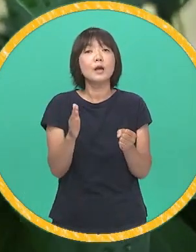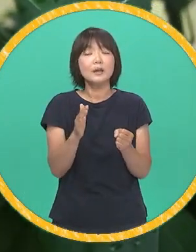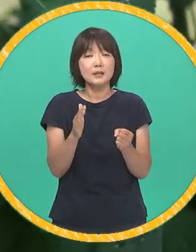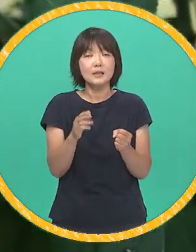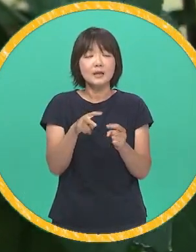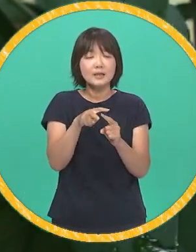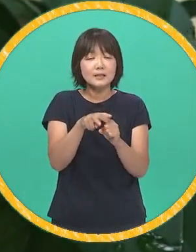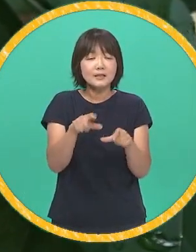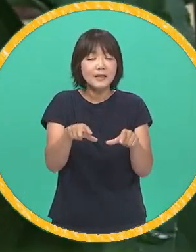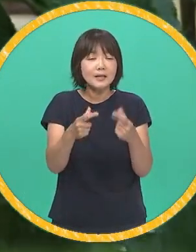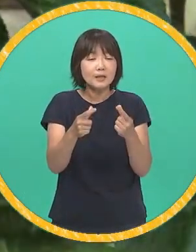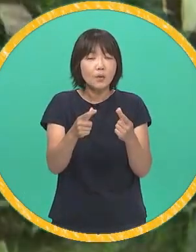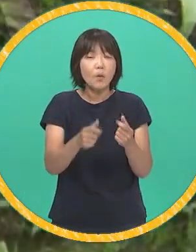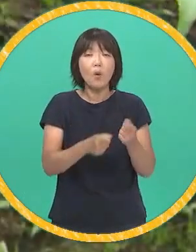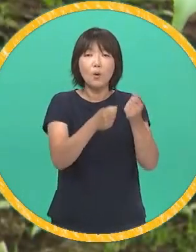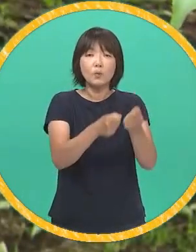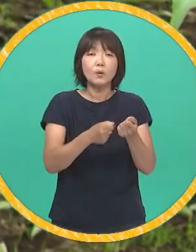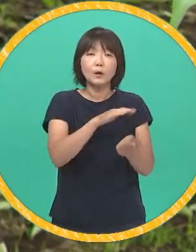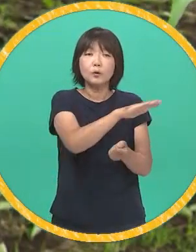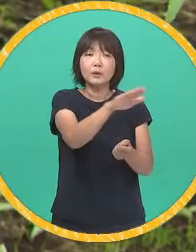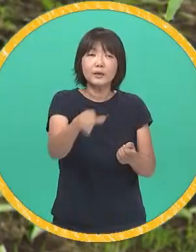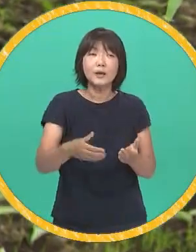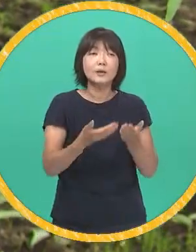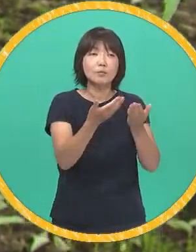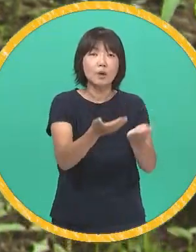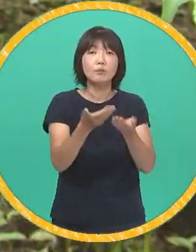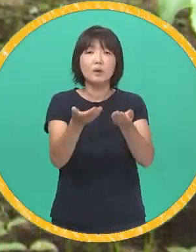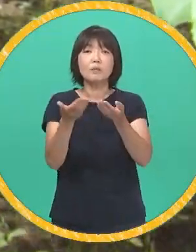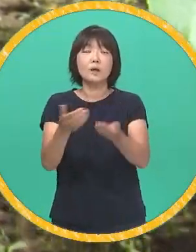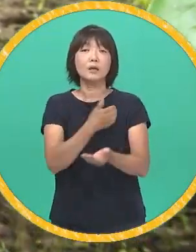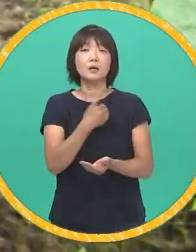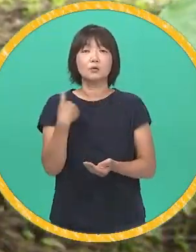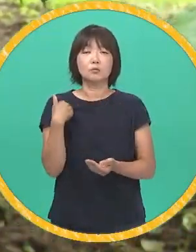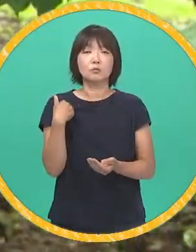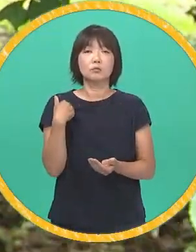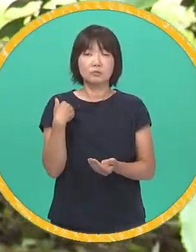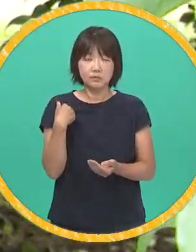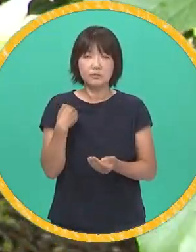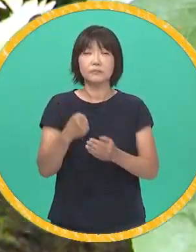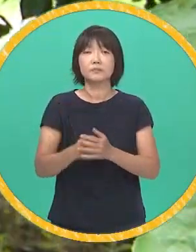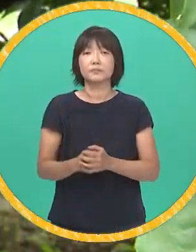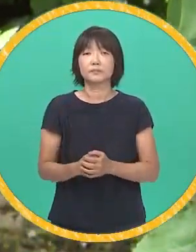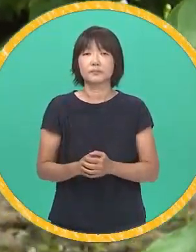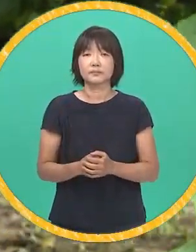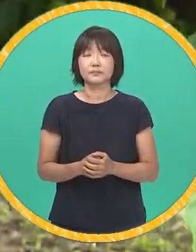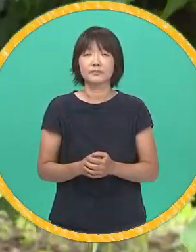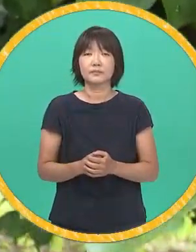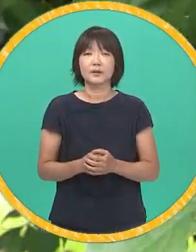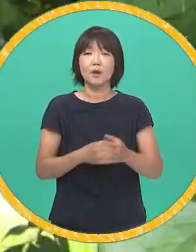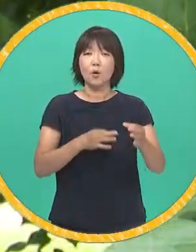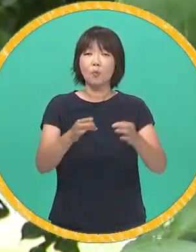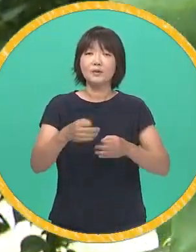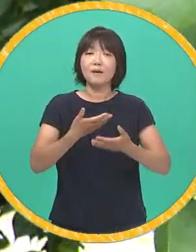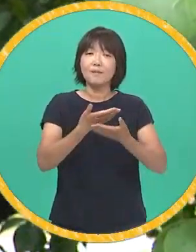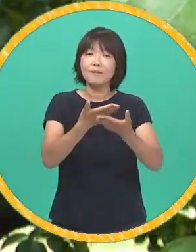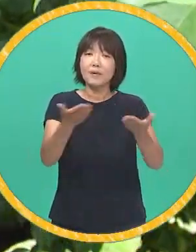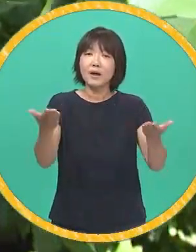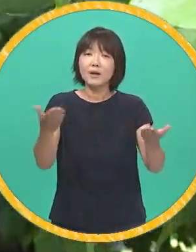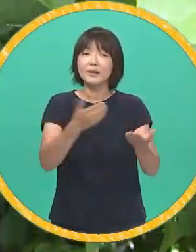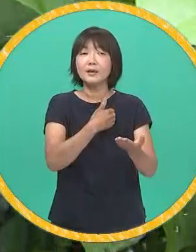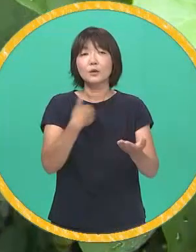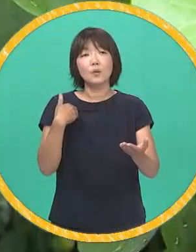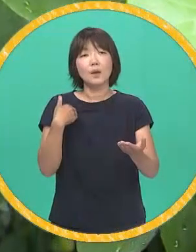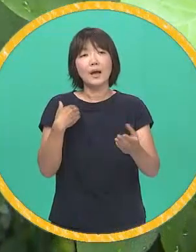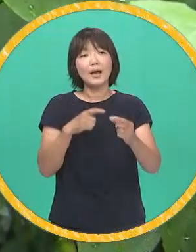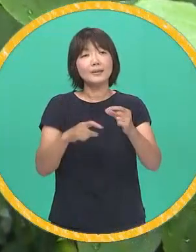苗木ををこのかさんのもとに届けることができるかなーという感じでか舌が地上にでも